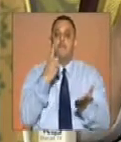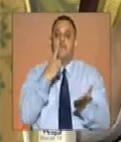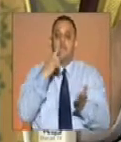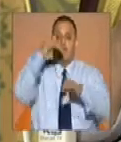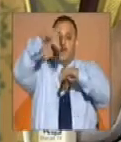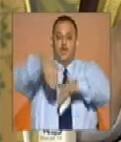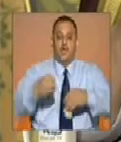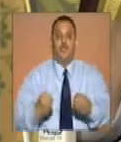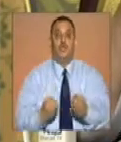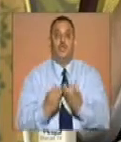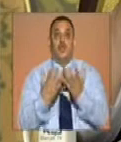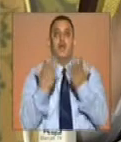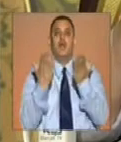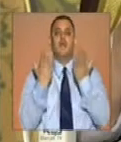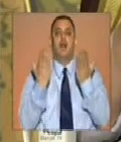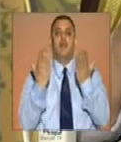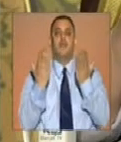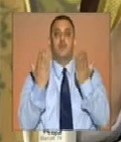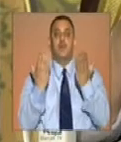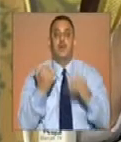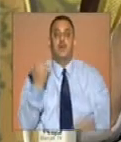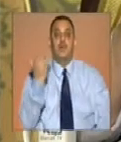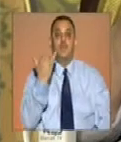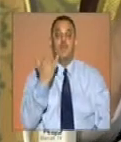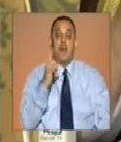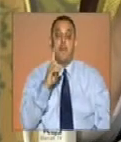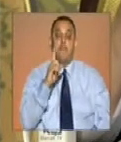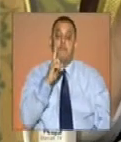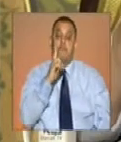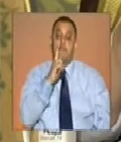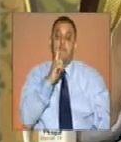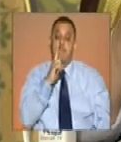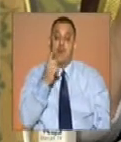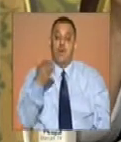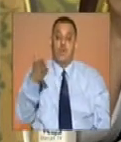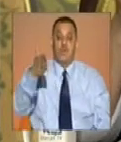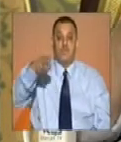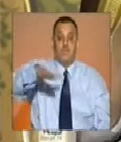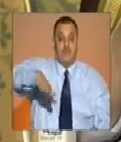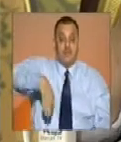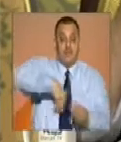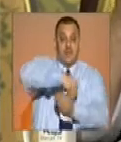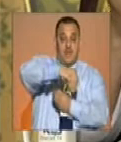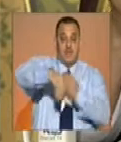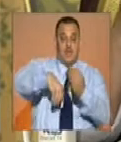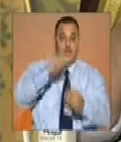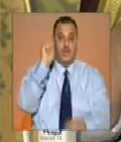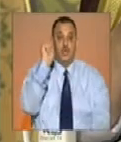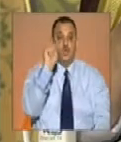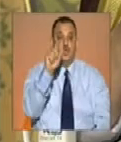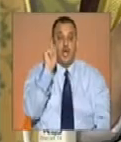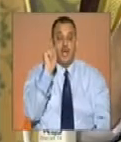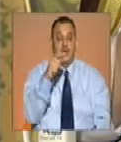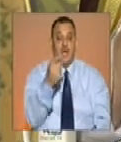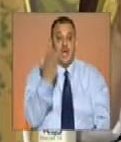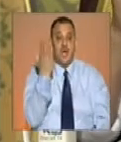وأن يسكنها فسيح جناته. بالنسبة للوالدة، ما دام أنها لم تحج، أنا سألت قلت لك حجت